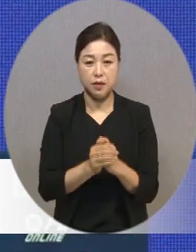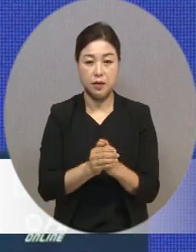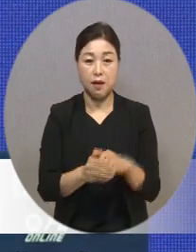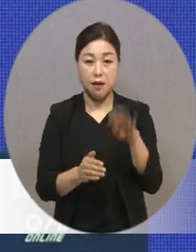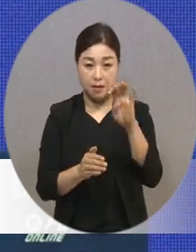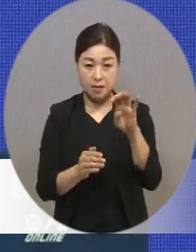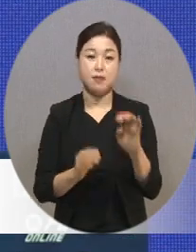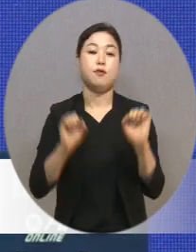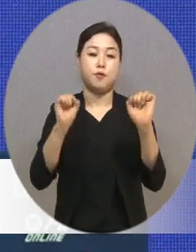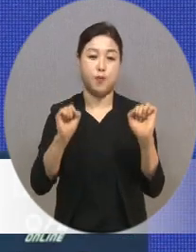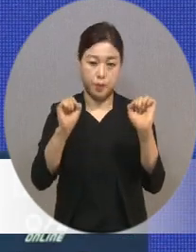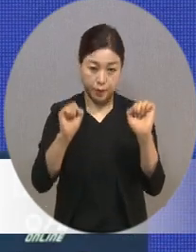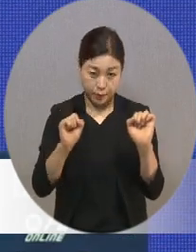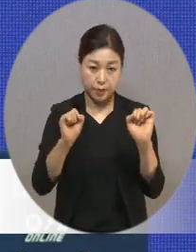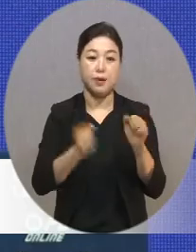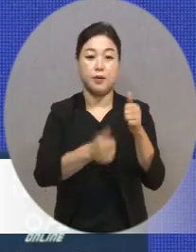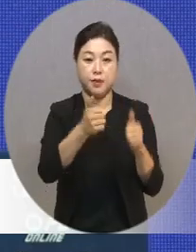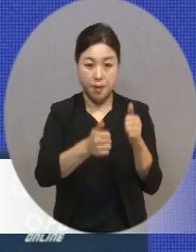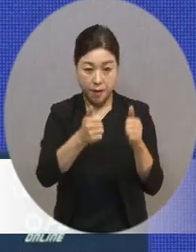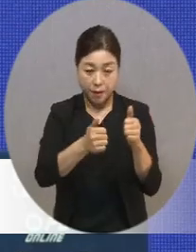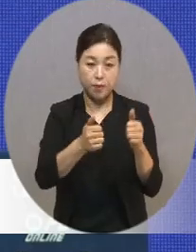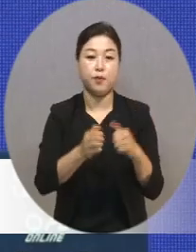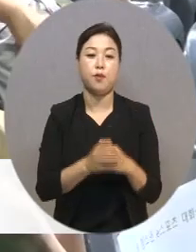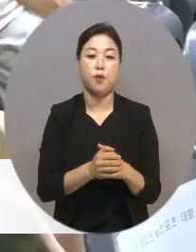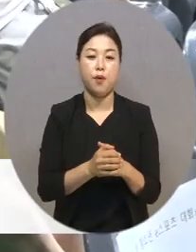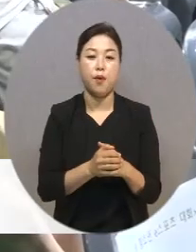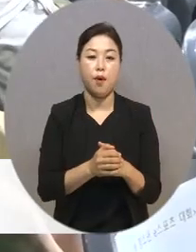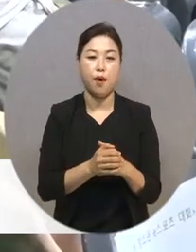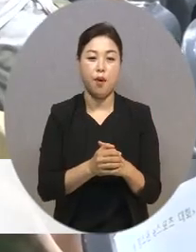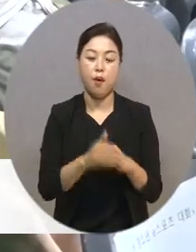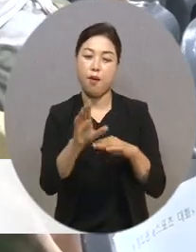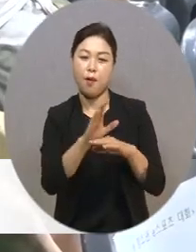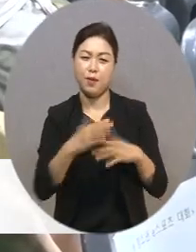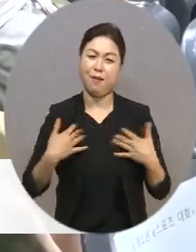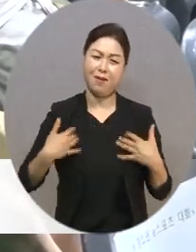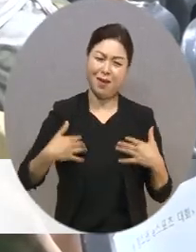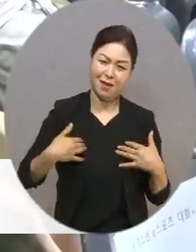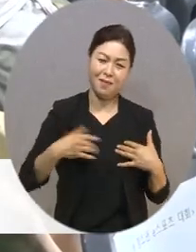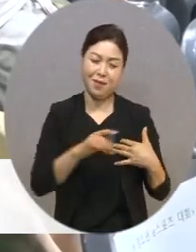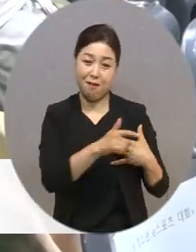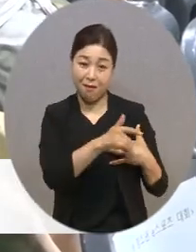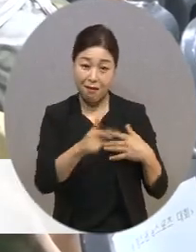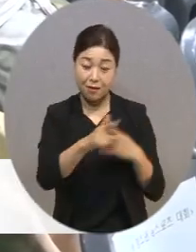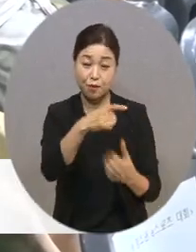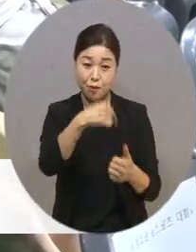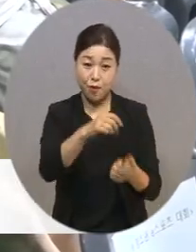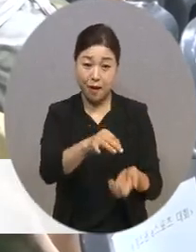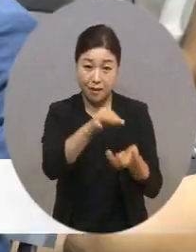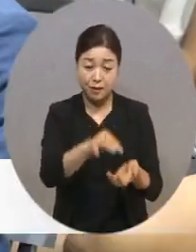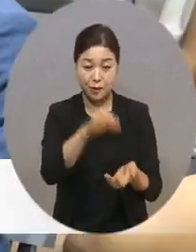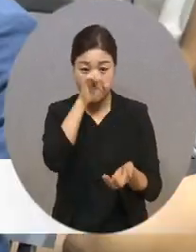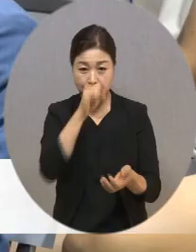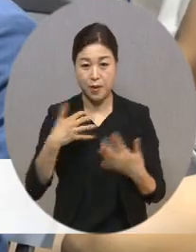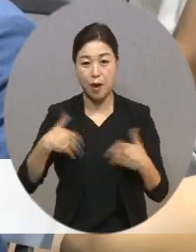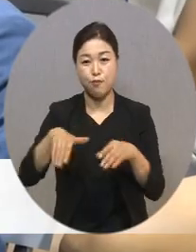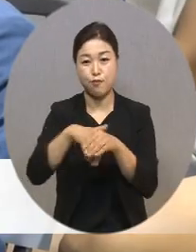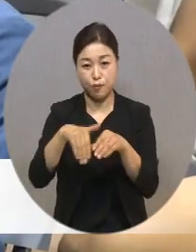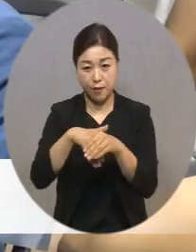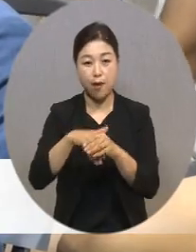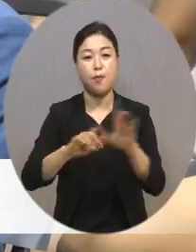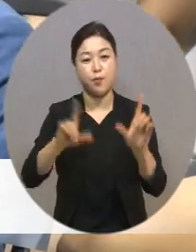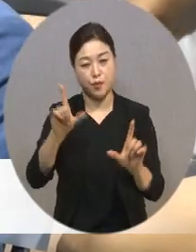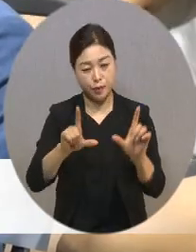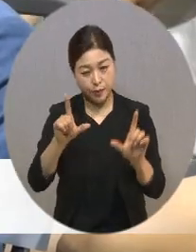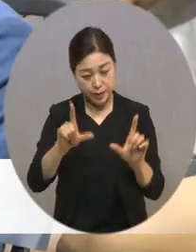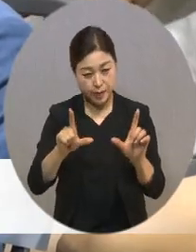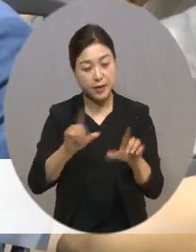대회로 지역 내 e스포츠 산업 저변을 확대하고 e스포츠의 교육적 가치와 건전한 게임 문화 이미지를